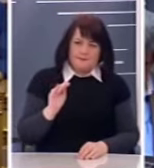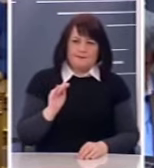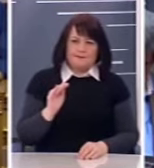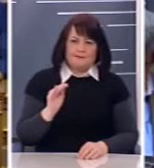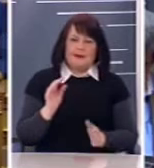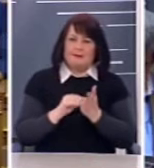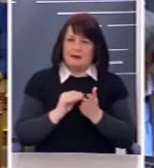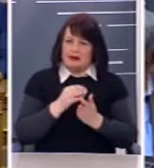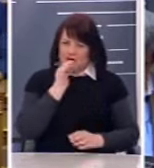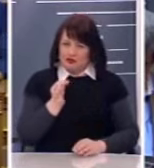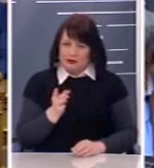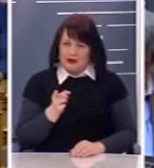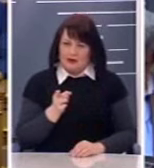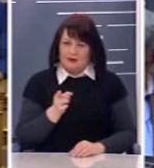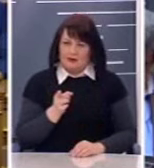επαναλαμβάνω,